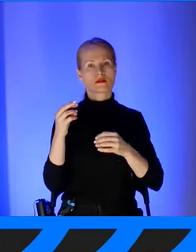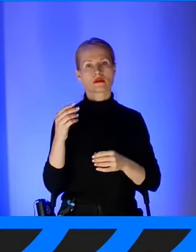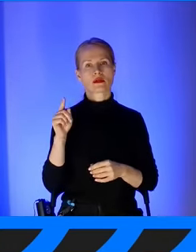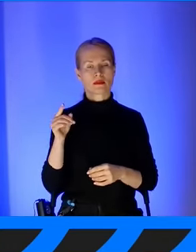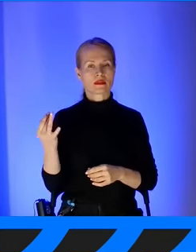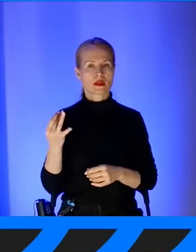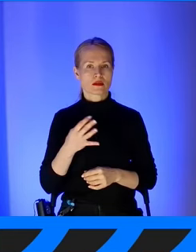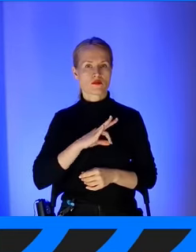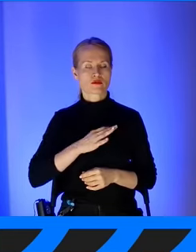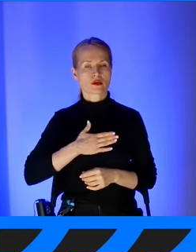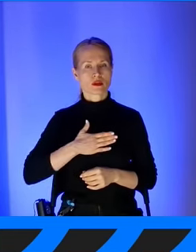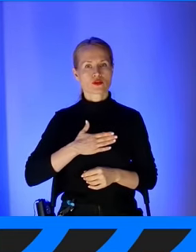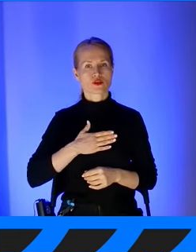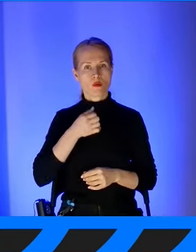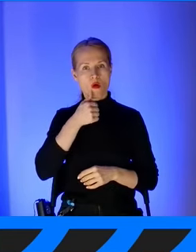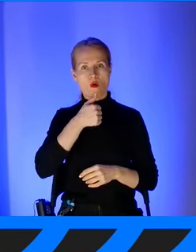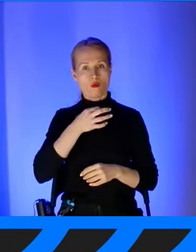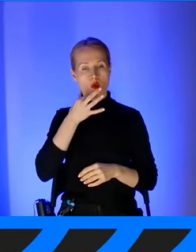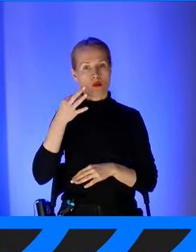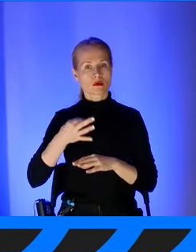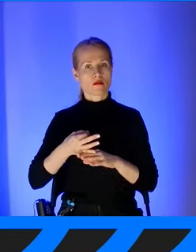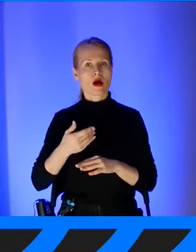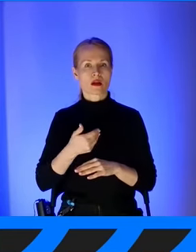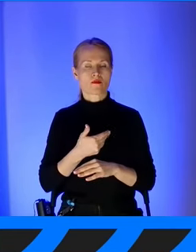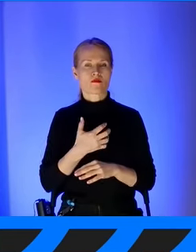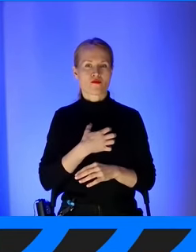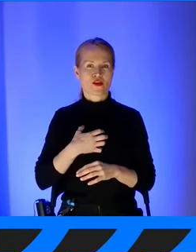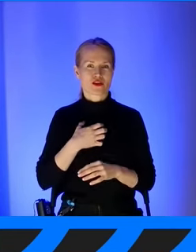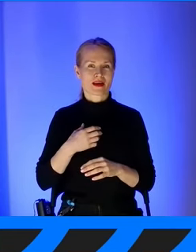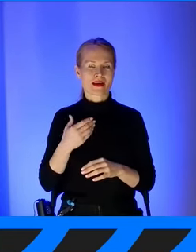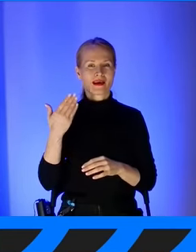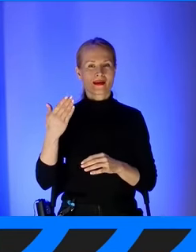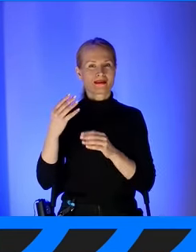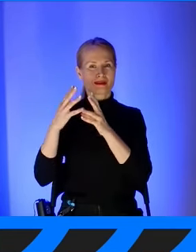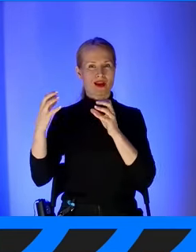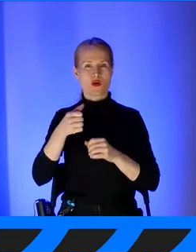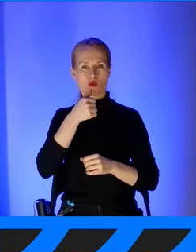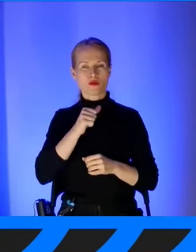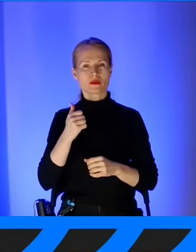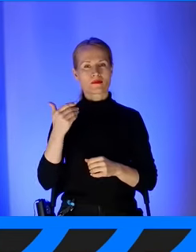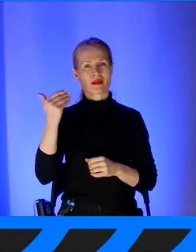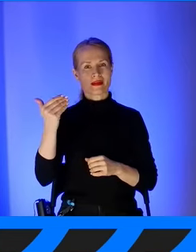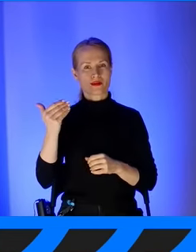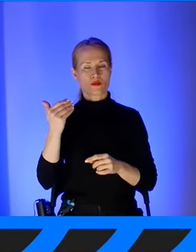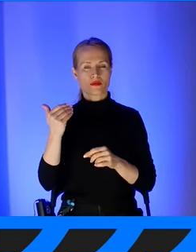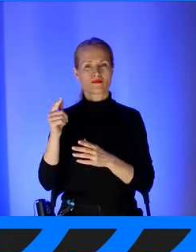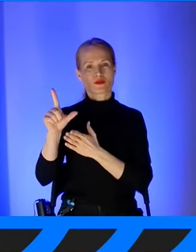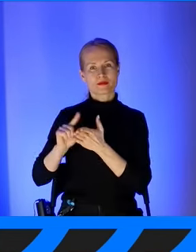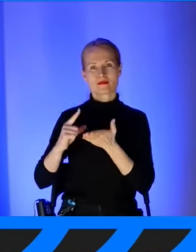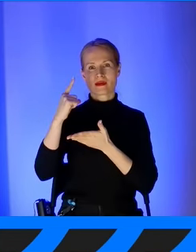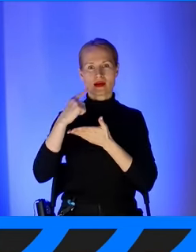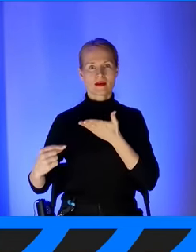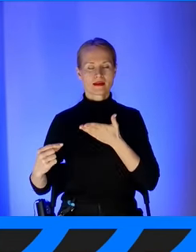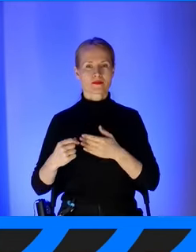который достаточно важен для них А нам достаточно важно пользоваться таким Клауд опытом ребят Ну точнее и опытом ребят которые